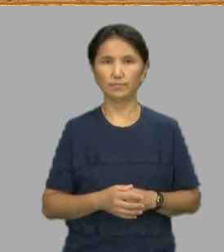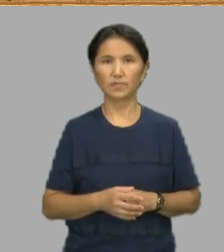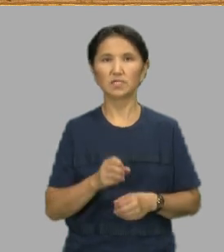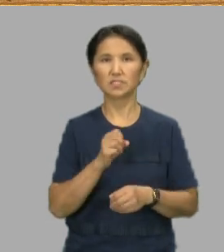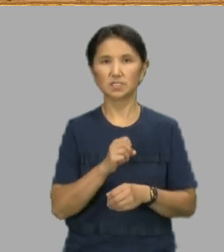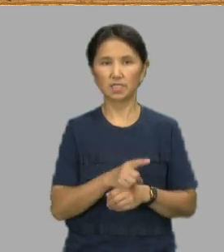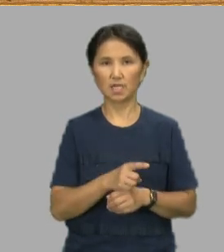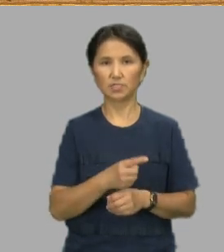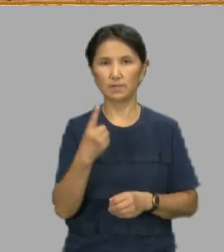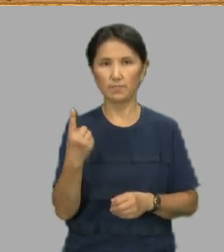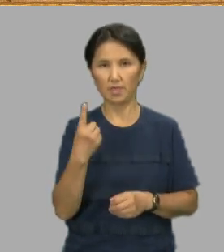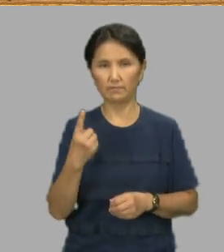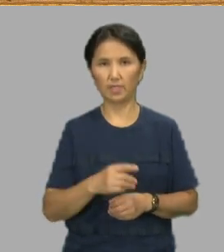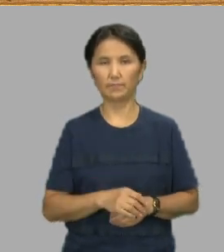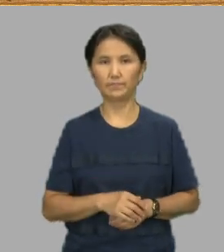Задача первая.